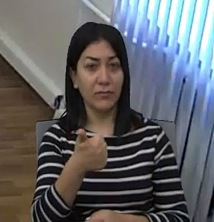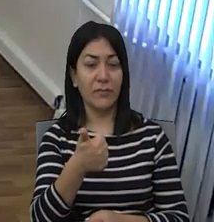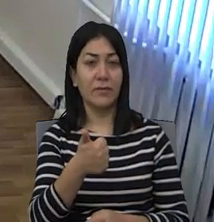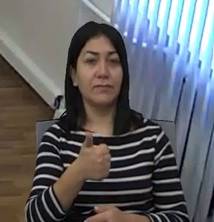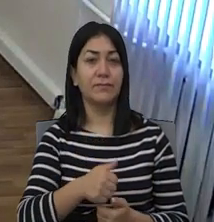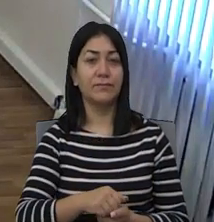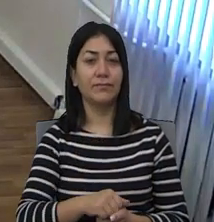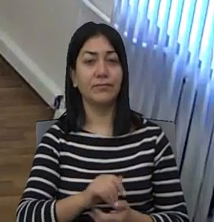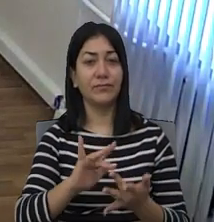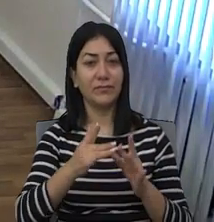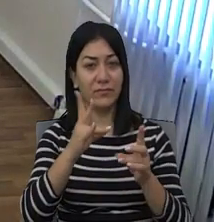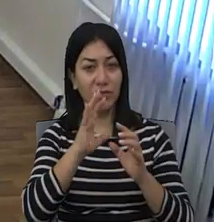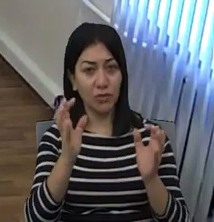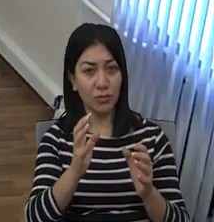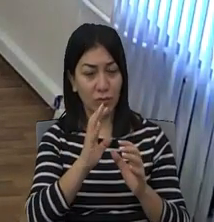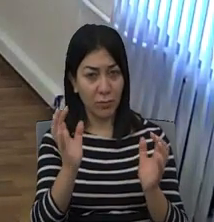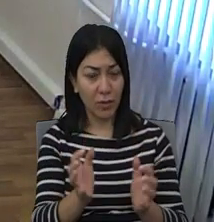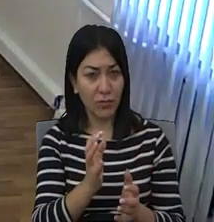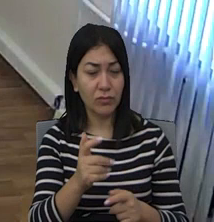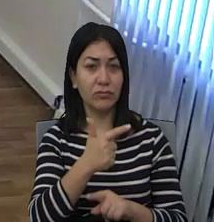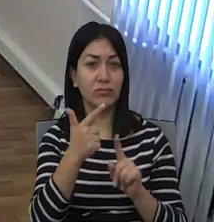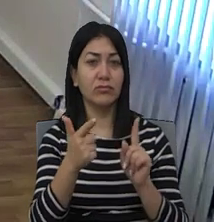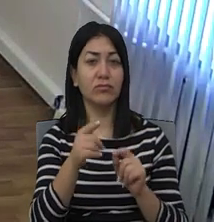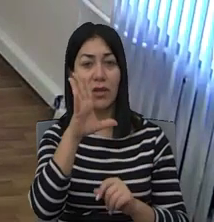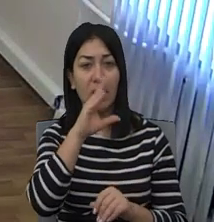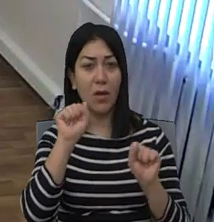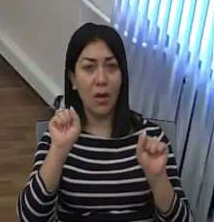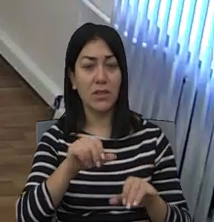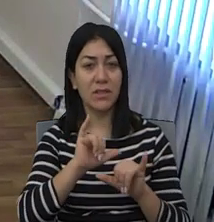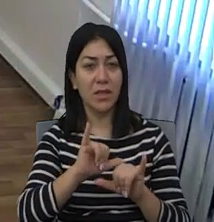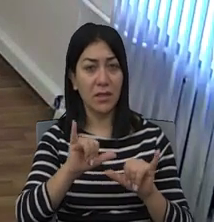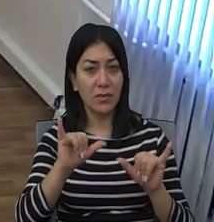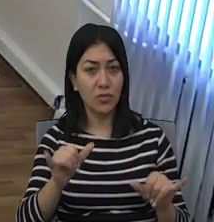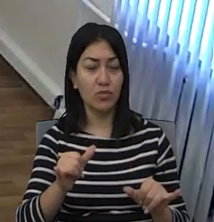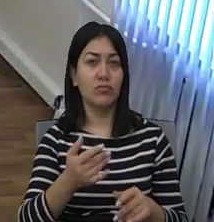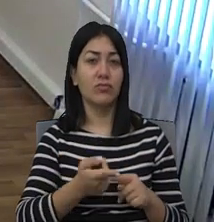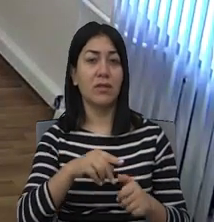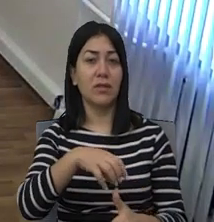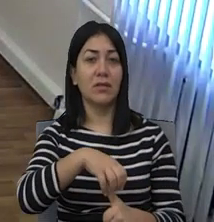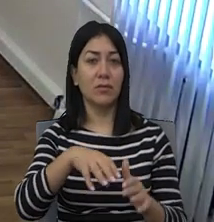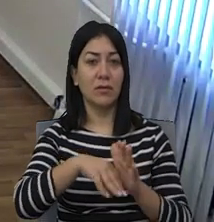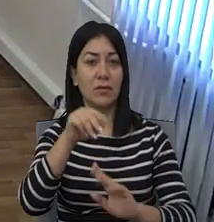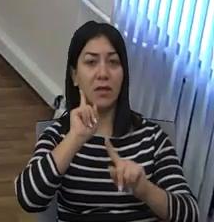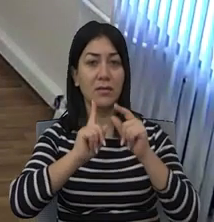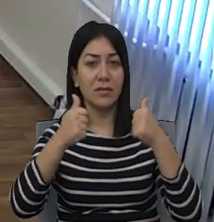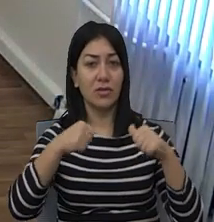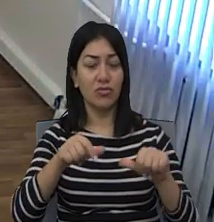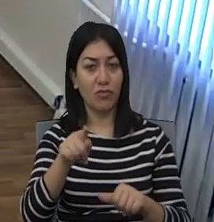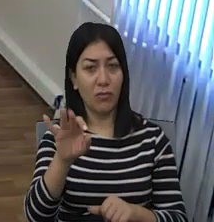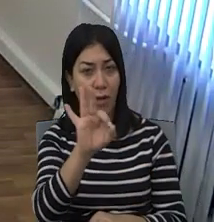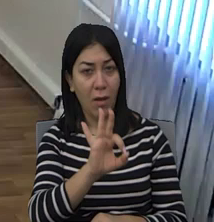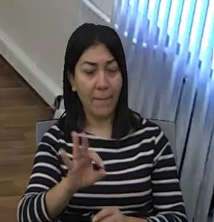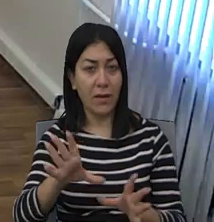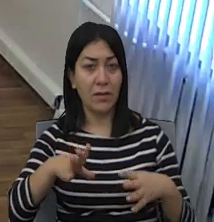վրա. Առաջինը կիբերանվտանգության բաղադրիչն է, կարողությունների զարգացում, որը կենտրոնական ընտրական հանձնաժողովին է ուղված, իրենց հետ